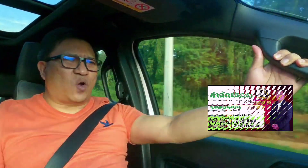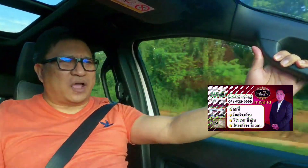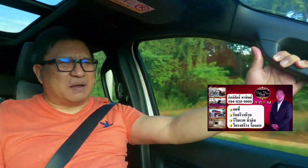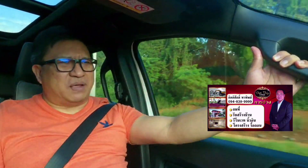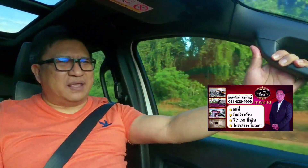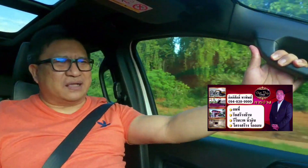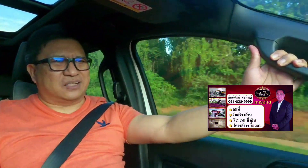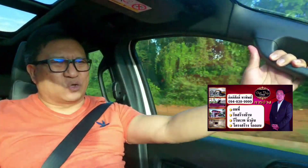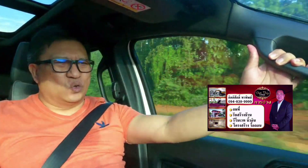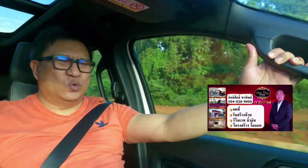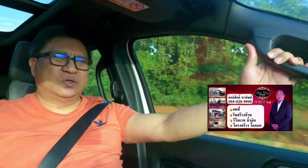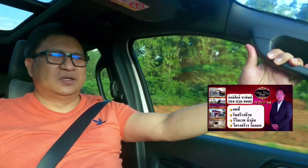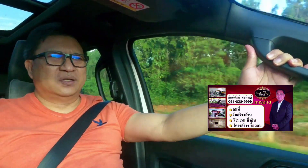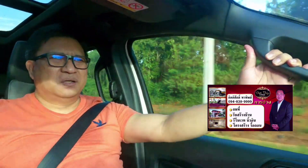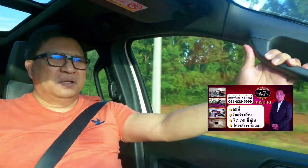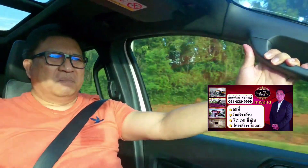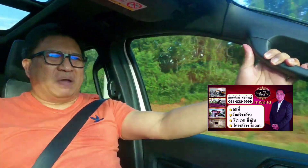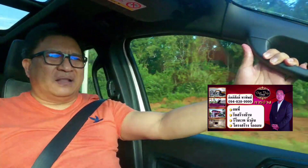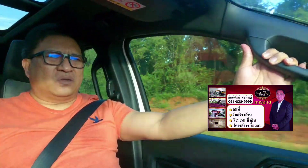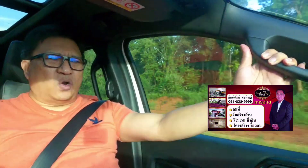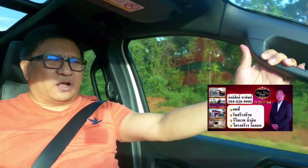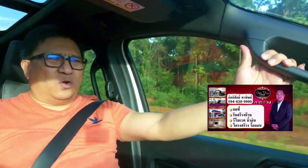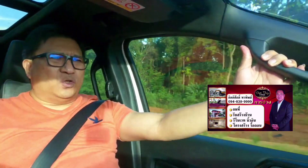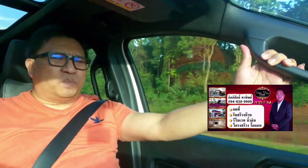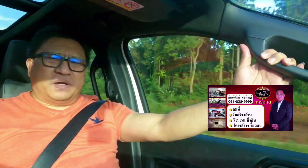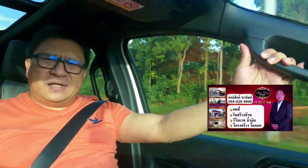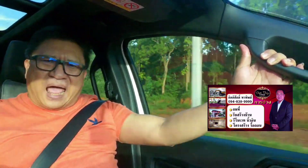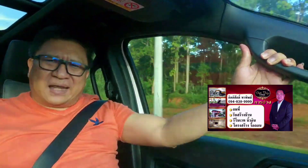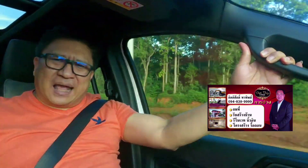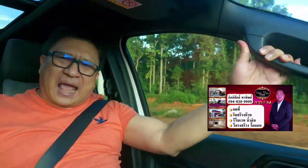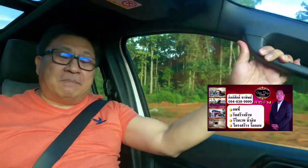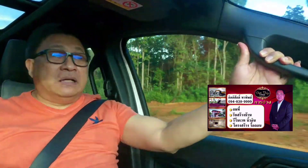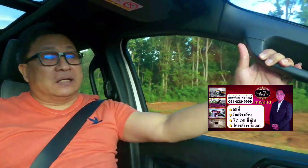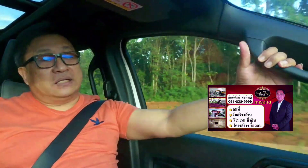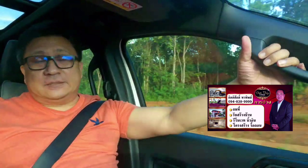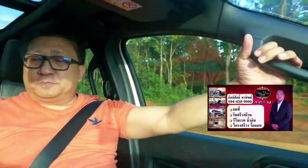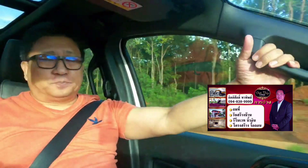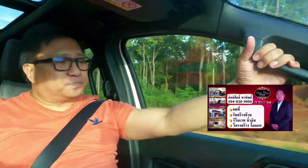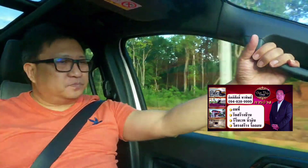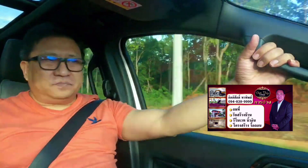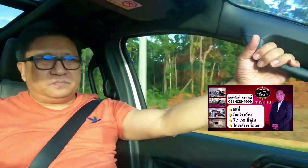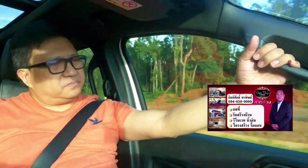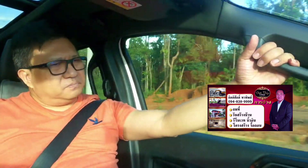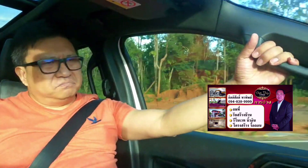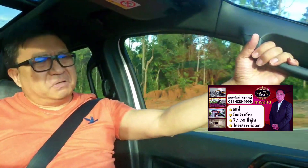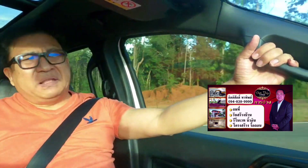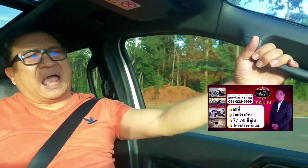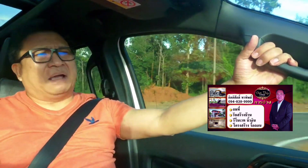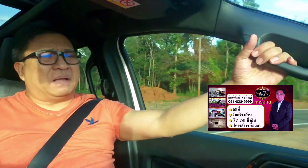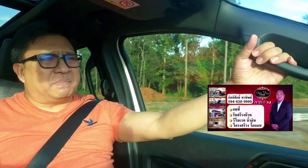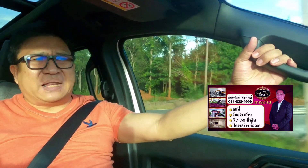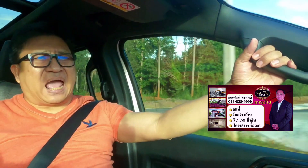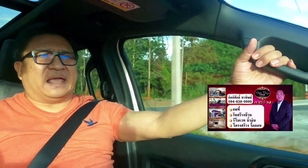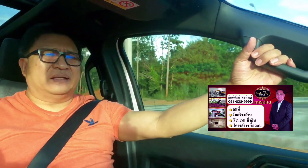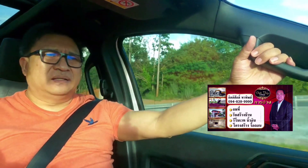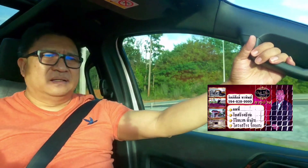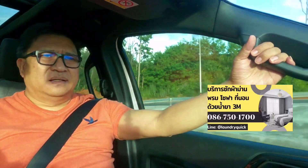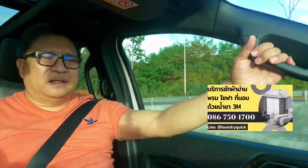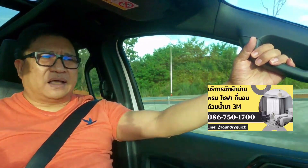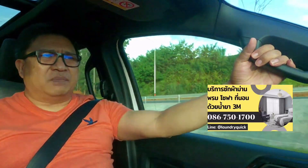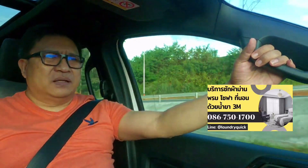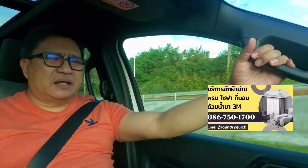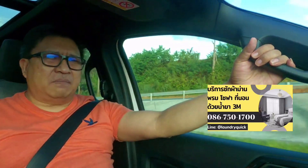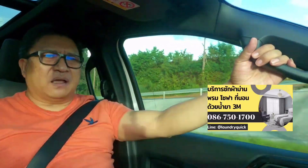ต่ต้ขวกลองการแบ่งแยกสตรูเป็นกรยุดพื้นฐานทการเมือง ไมมทางเป็ไปไมได